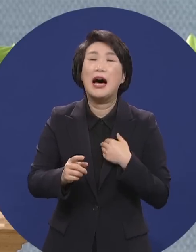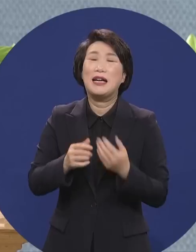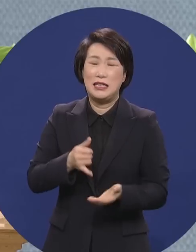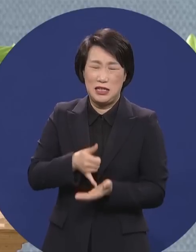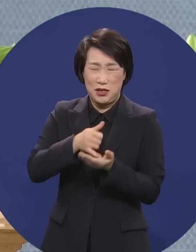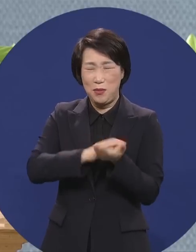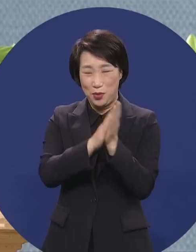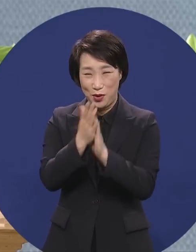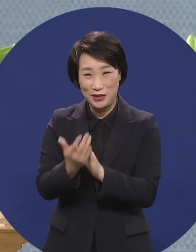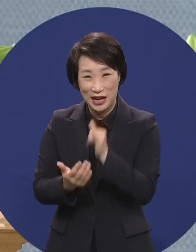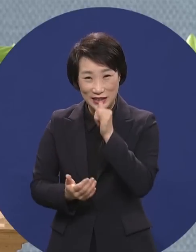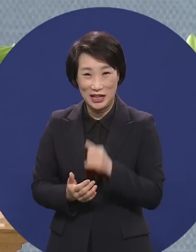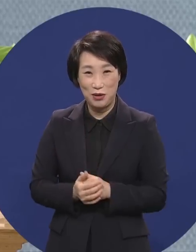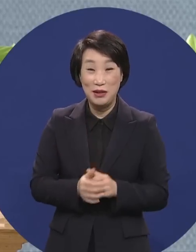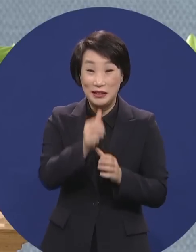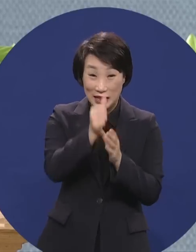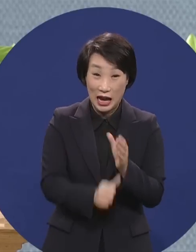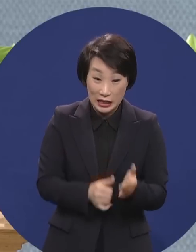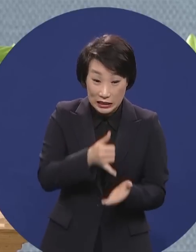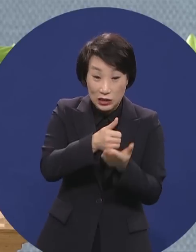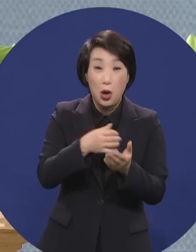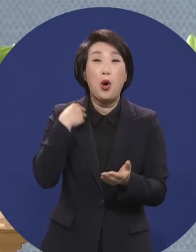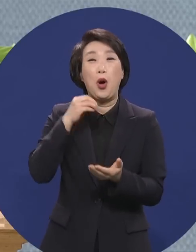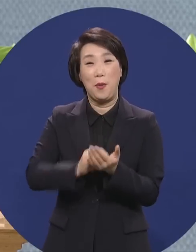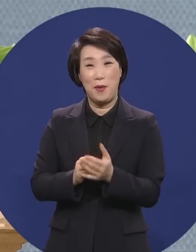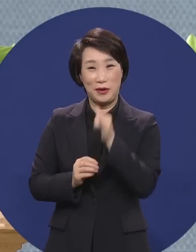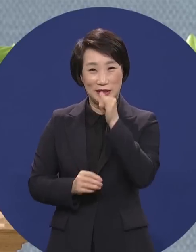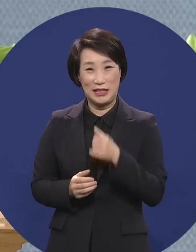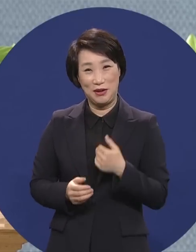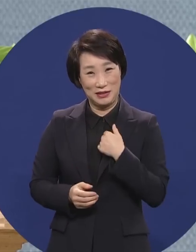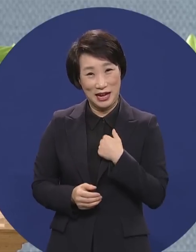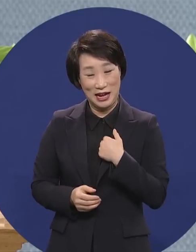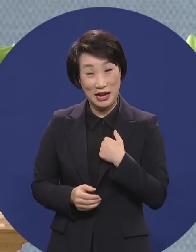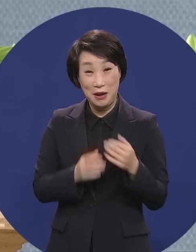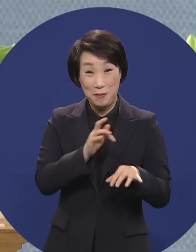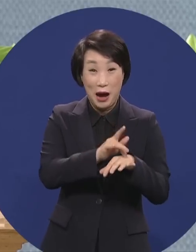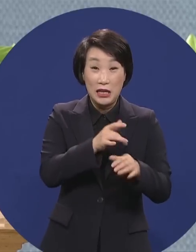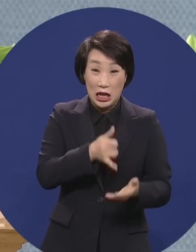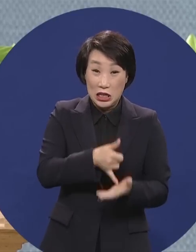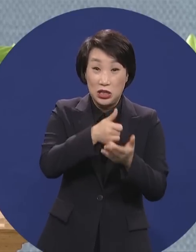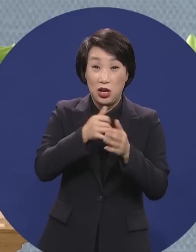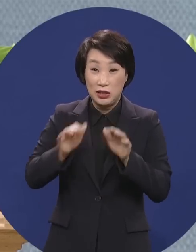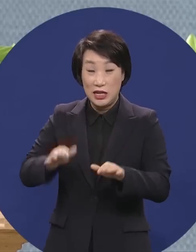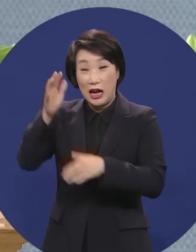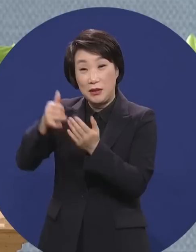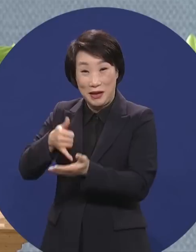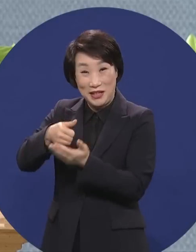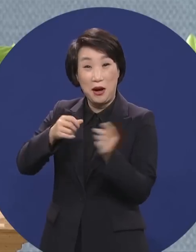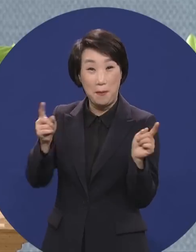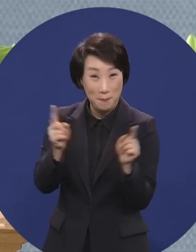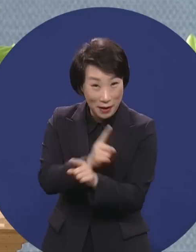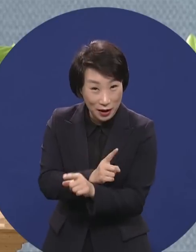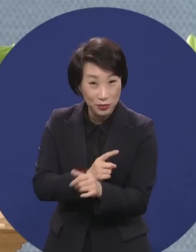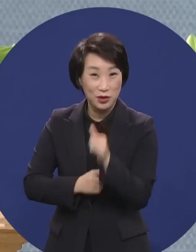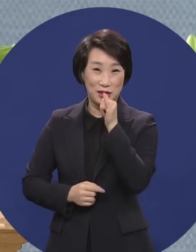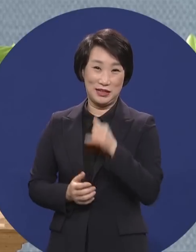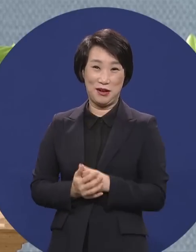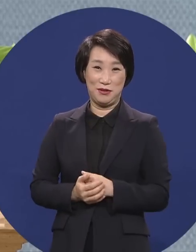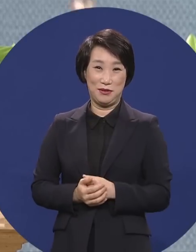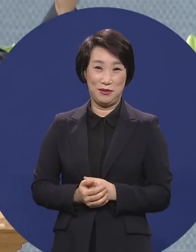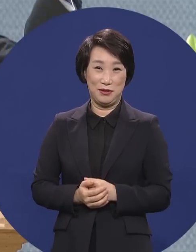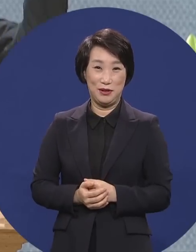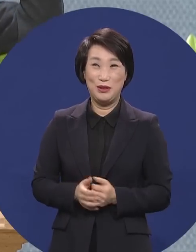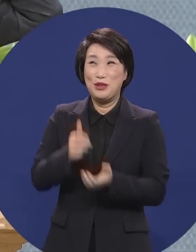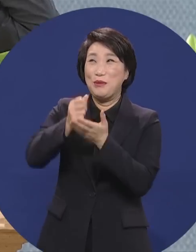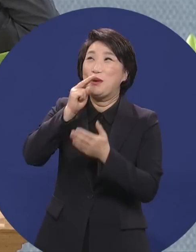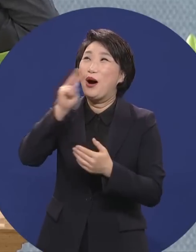됐다는 거예요. 타락한 인격이 회복됐다는 거예요. 마귀의 인격이 하나님의 인격으로 바꿔졌다는 것입니다.